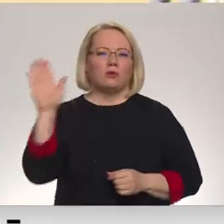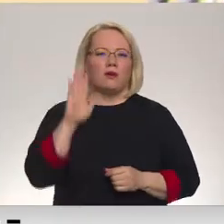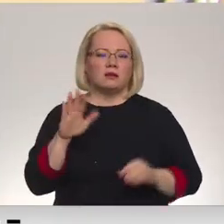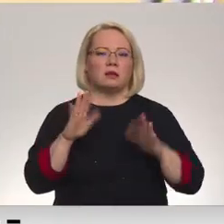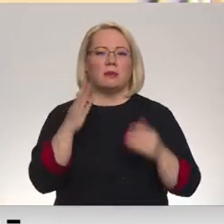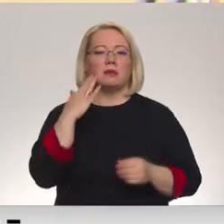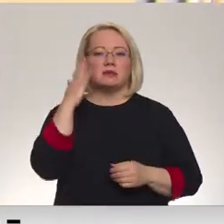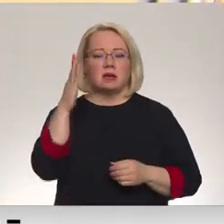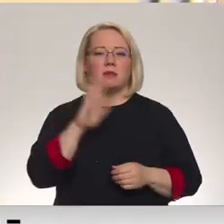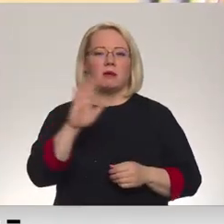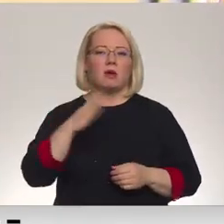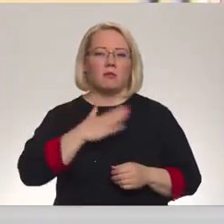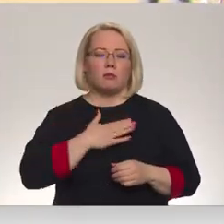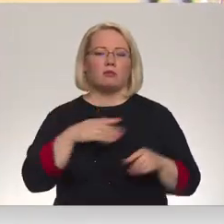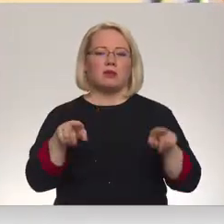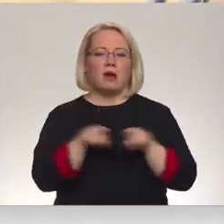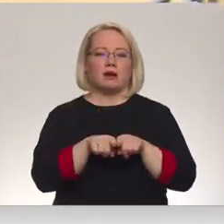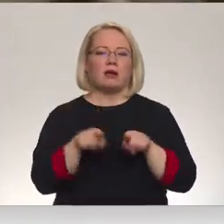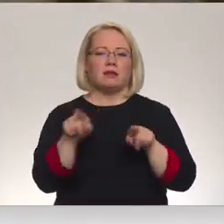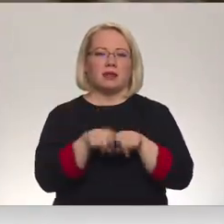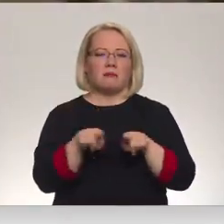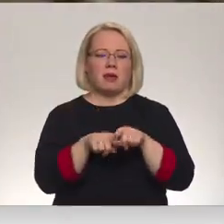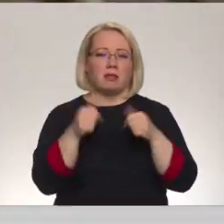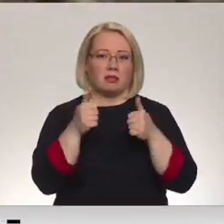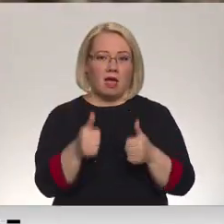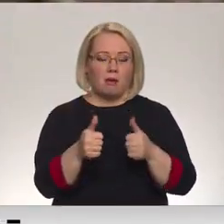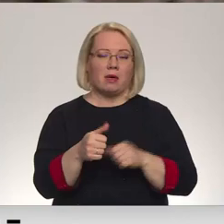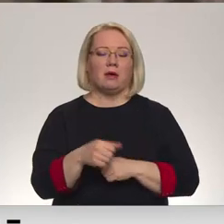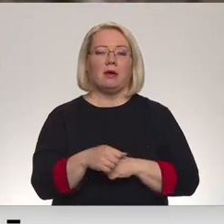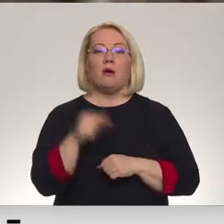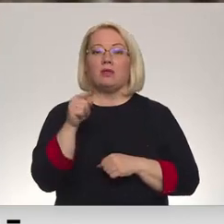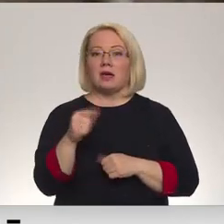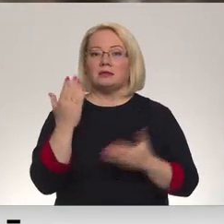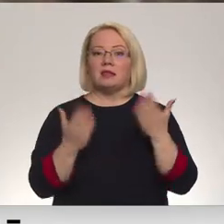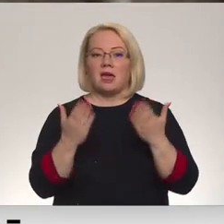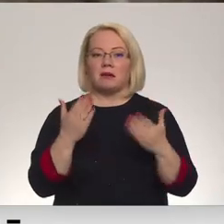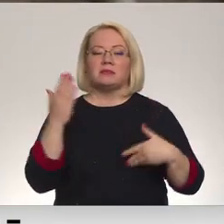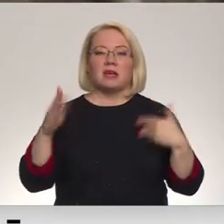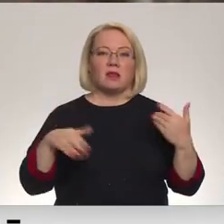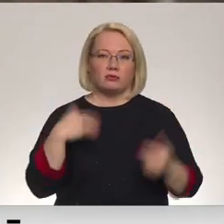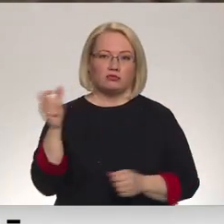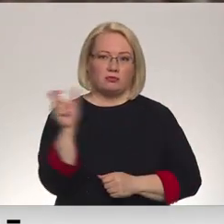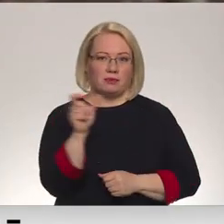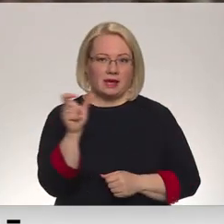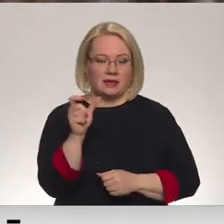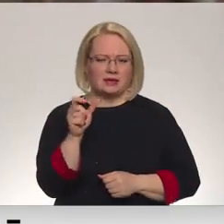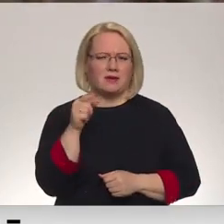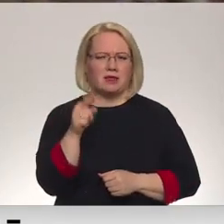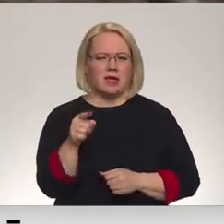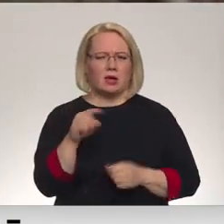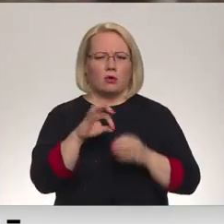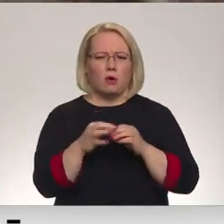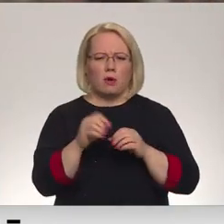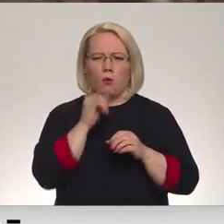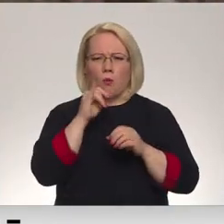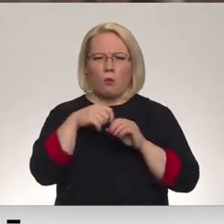ceram, ka arī pie mums drīzumā būs tikpat labi. Un šis laikam ir lieldienu satraucošākais brīdis. Vai tik rūpīgi lolotā